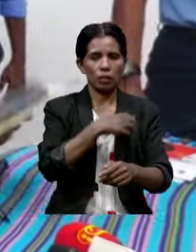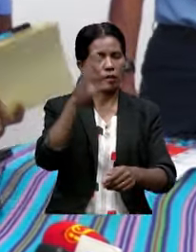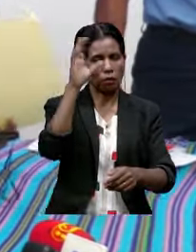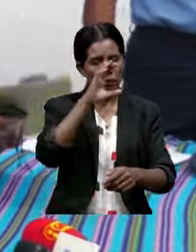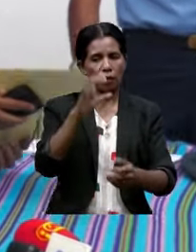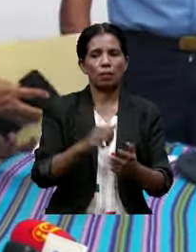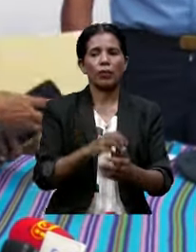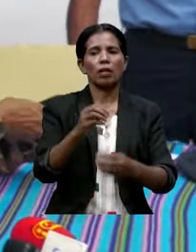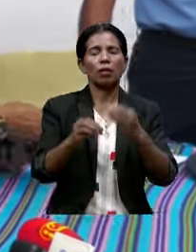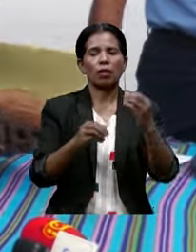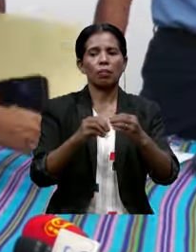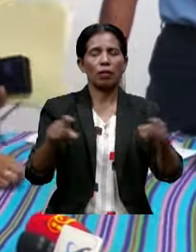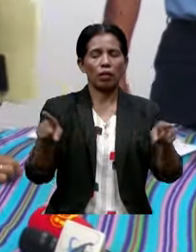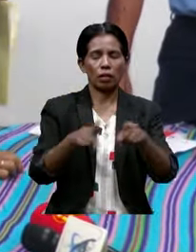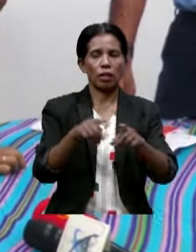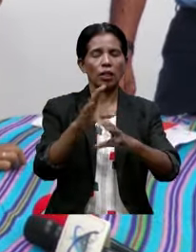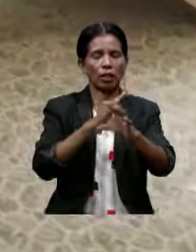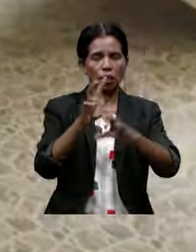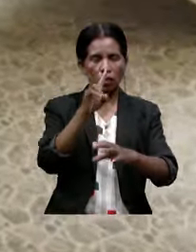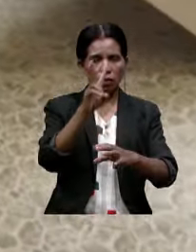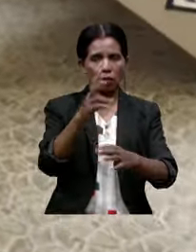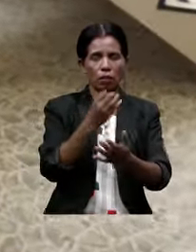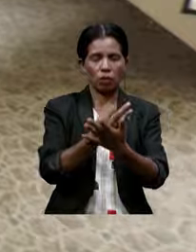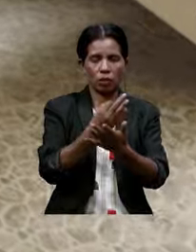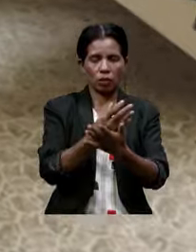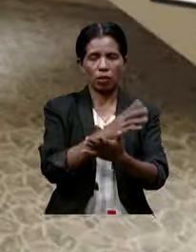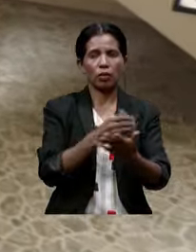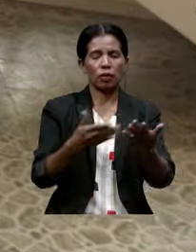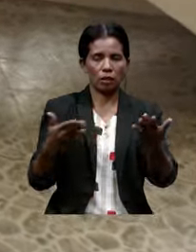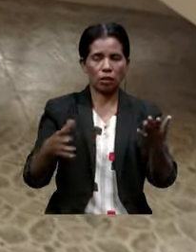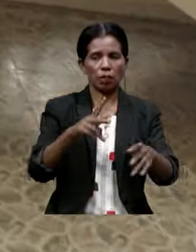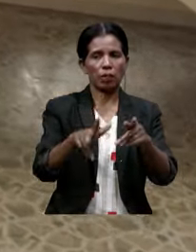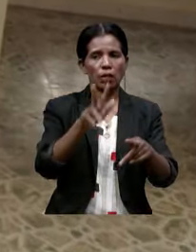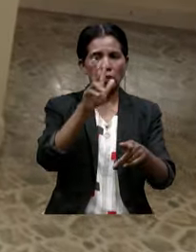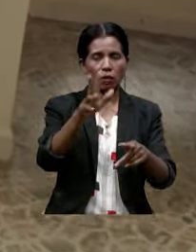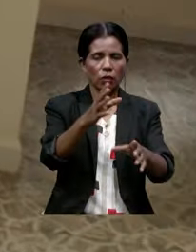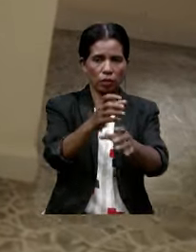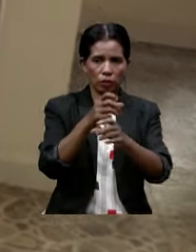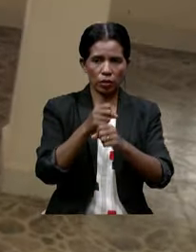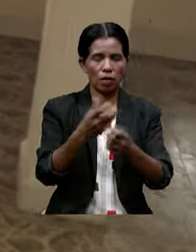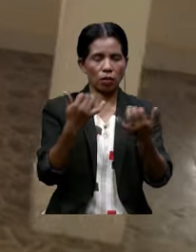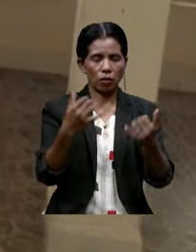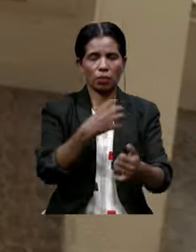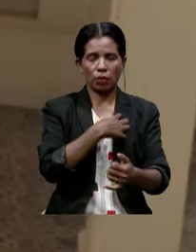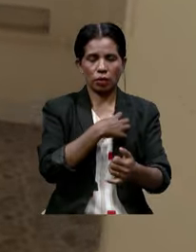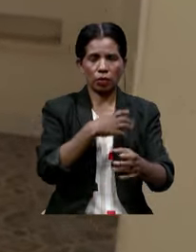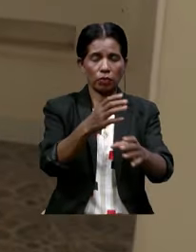kon ba evidensia hanesan kareta rua osang no sasang nebe sidadaung na intolu ne foti dadaung ne